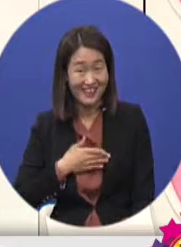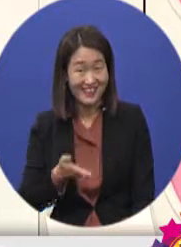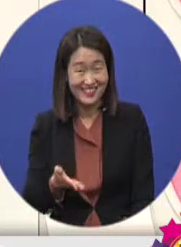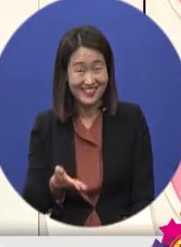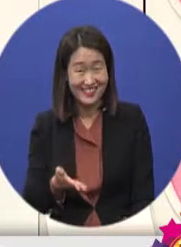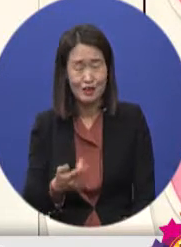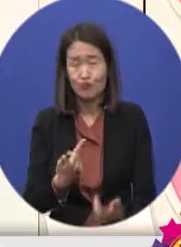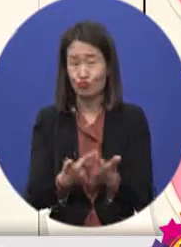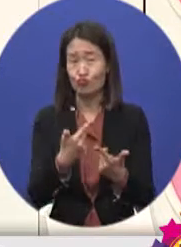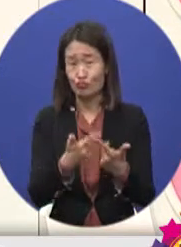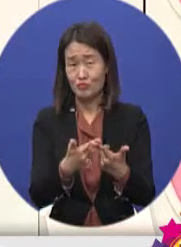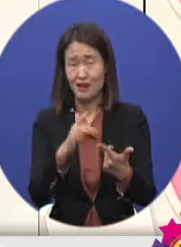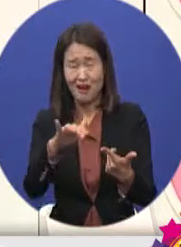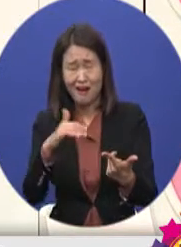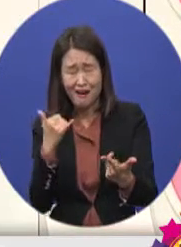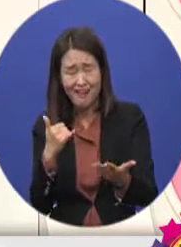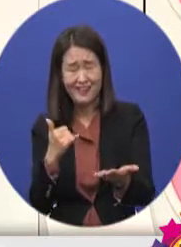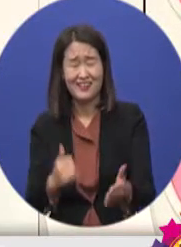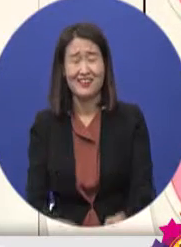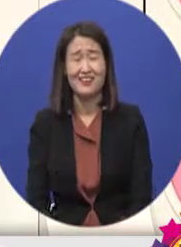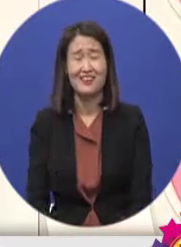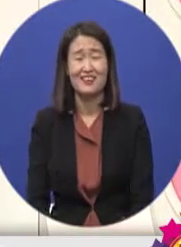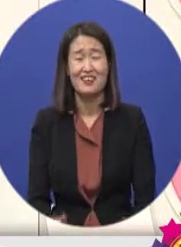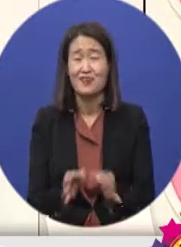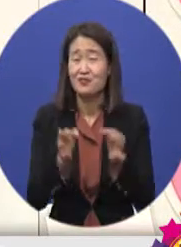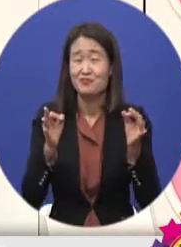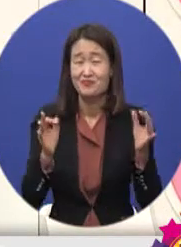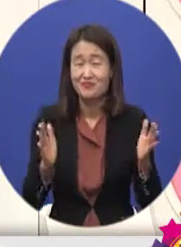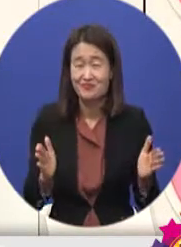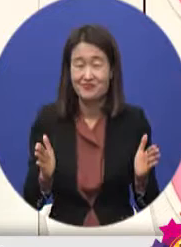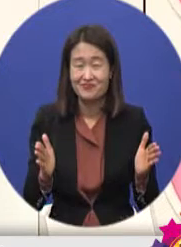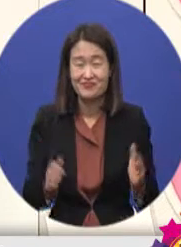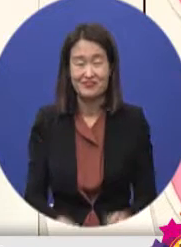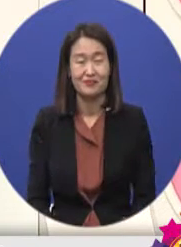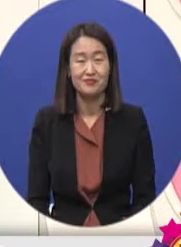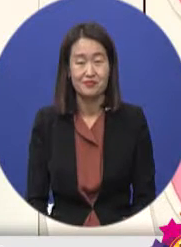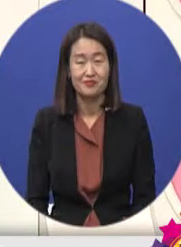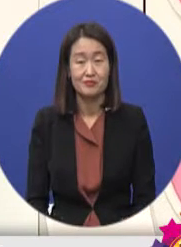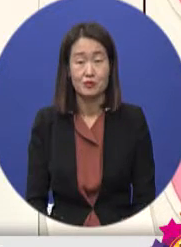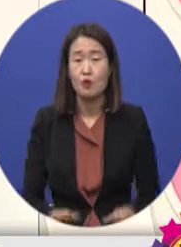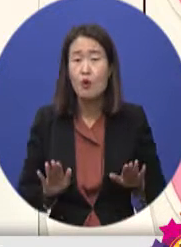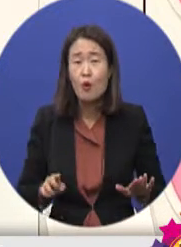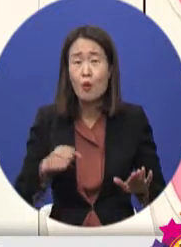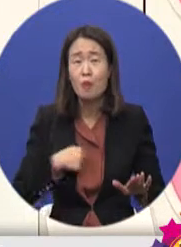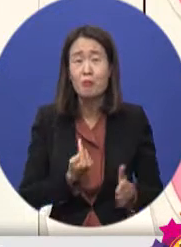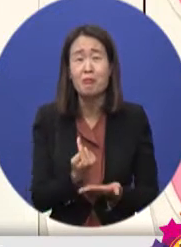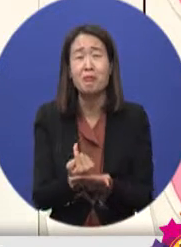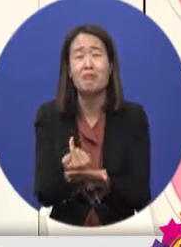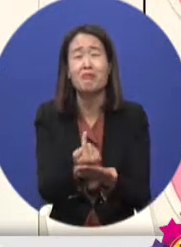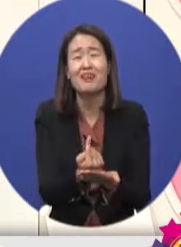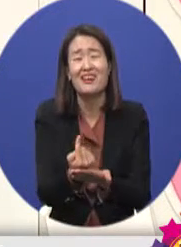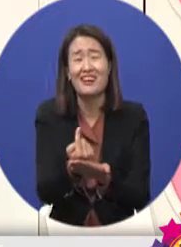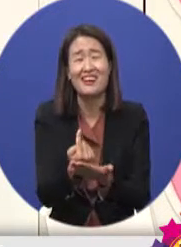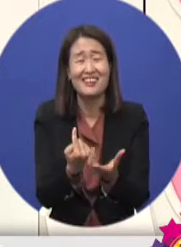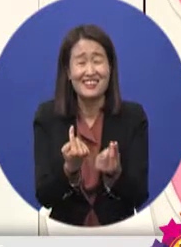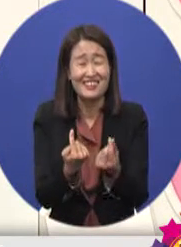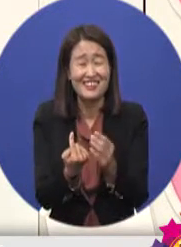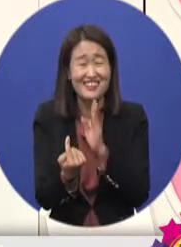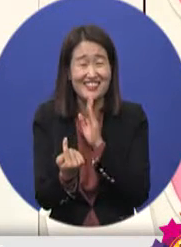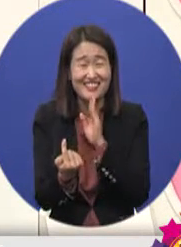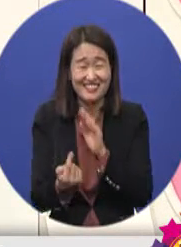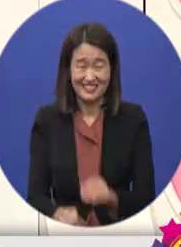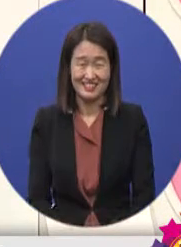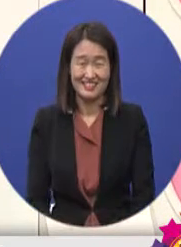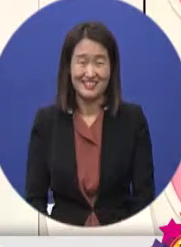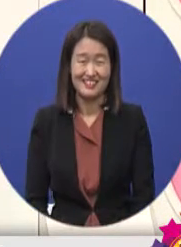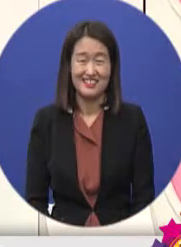아이고, 부산에서 오셨군요. 네. 오랜만이에요. 네, 오랜만이에요. 오늘 네. 너무 허전해 보입니다. 그렇죠? 네.